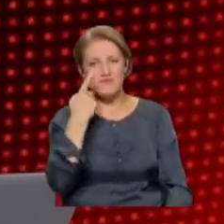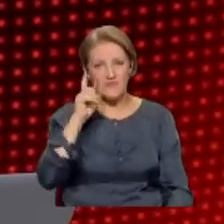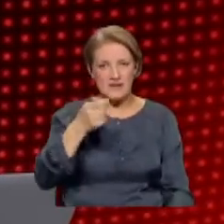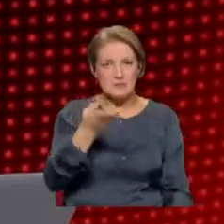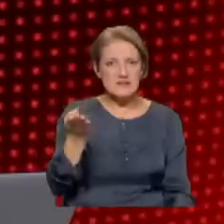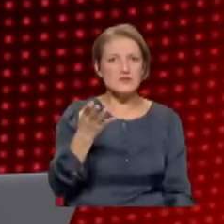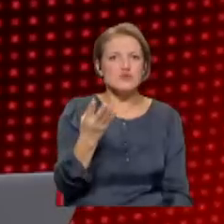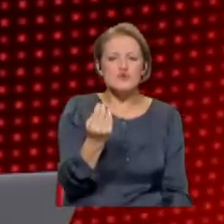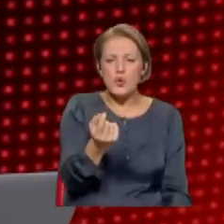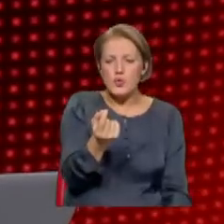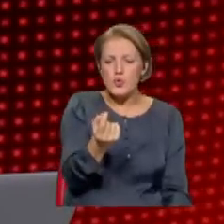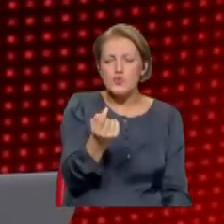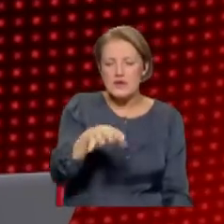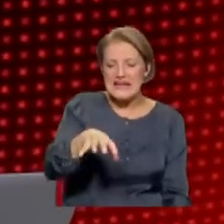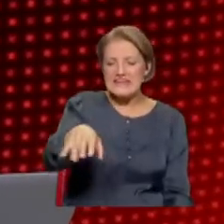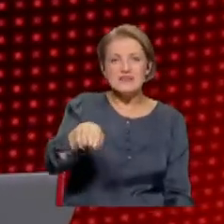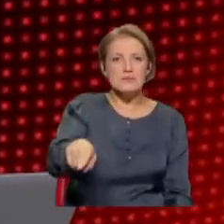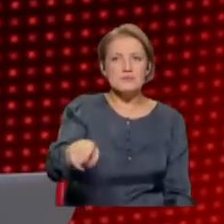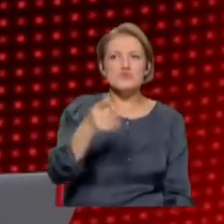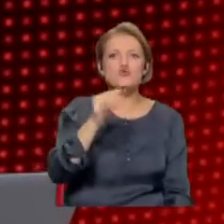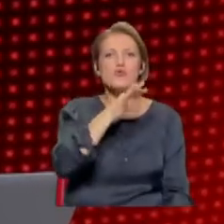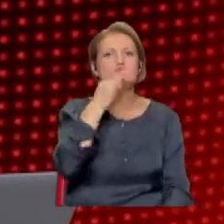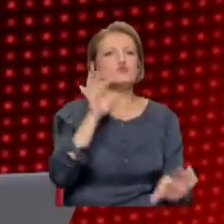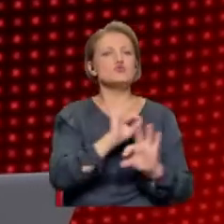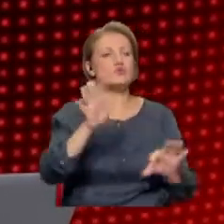Farkında mısınız? Çok küçük bir kesim dışında çok